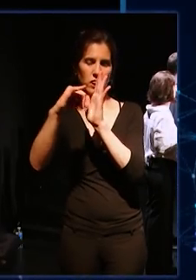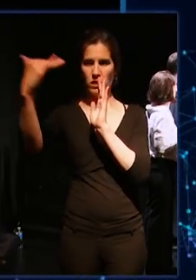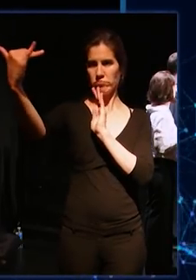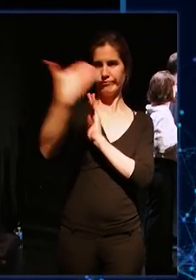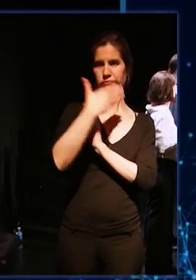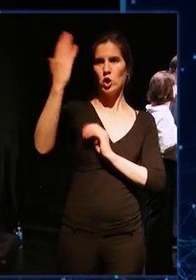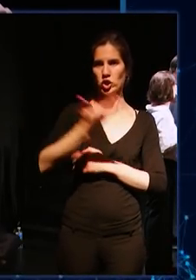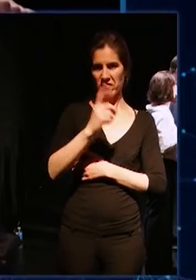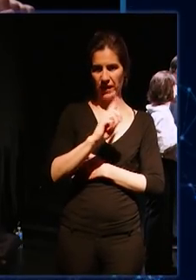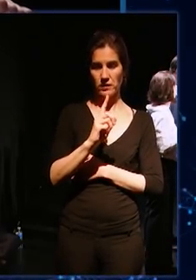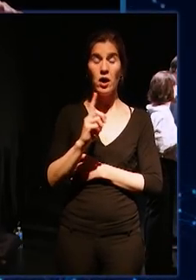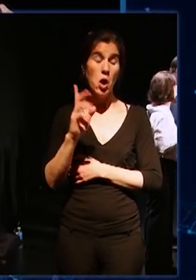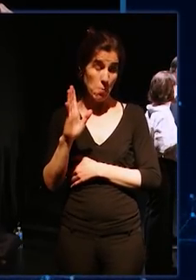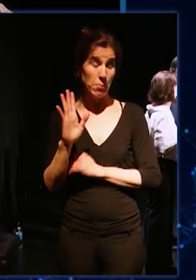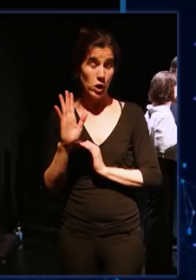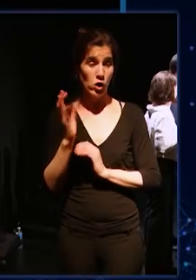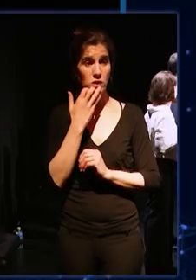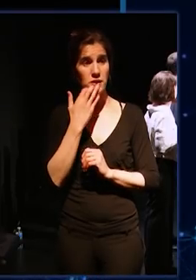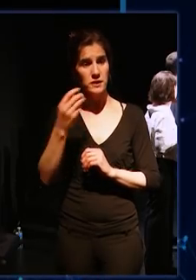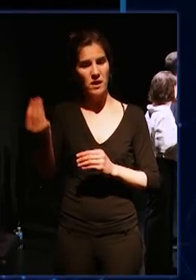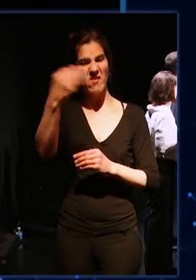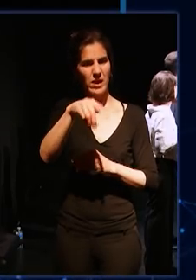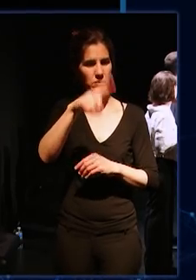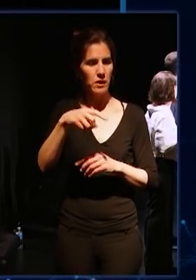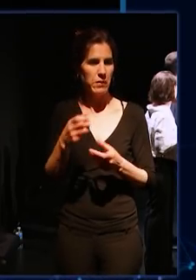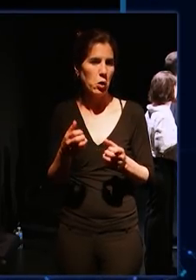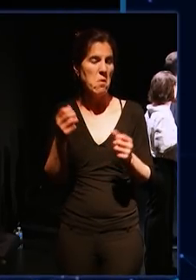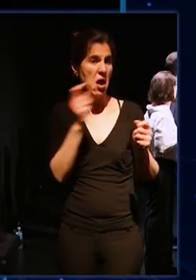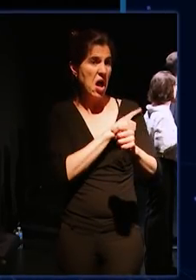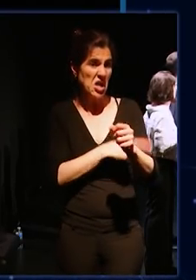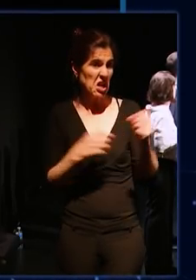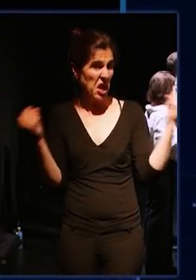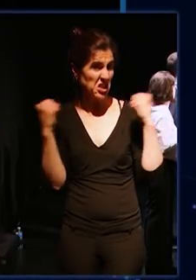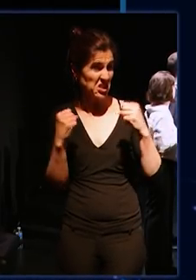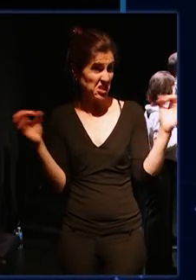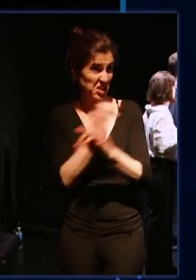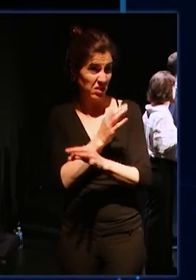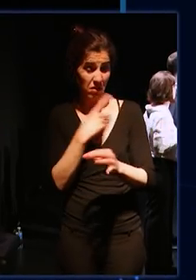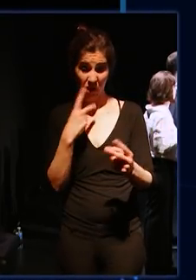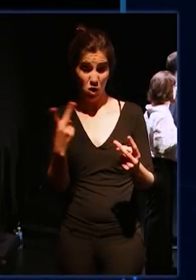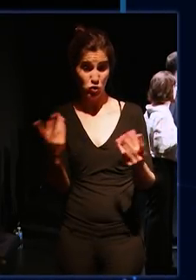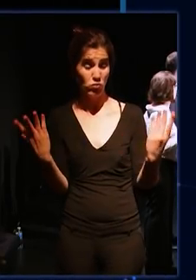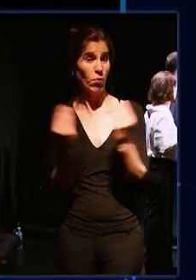Però si a la pol·lució hi afegim el sedentarisme, tenim un còctel perfecte.